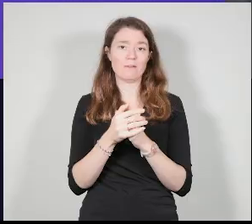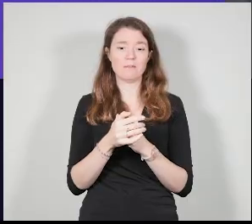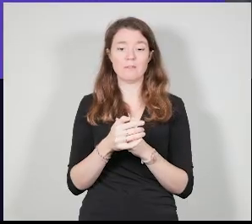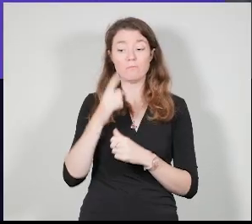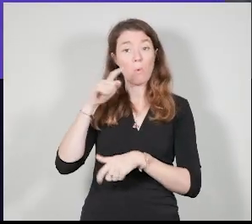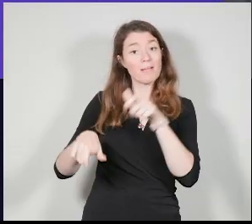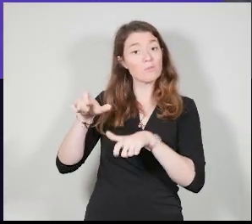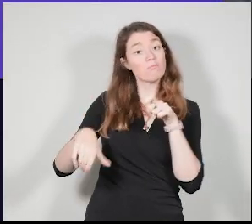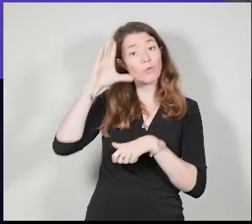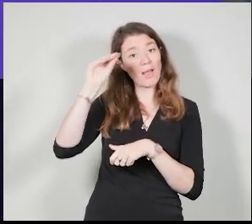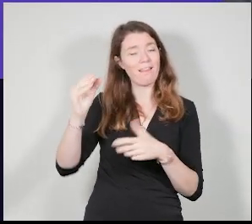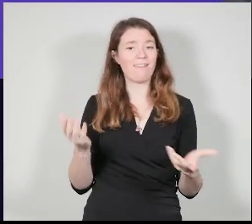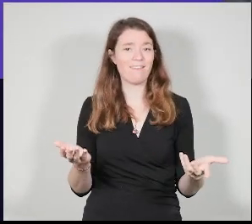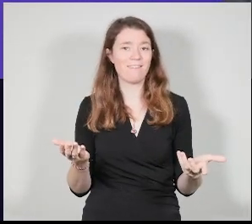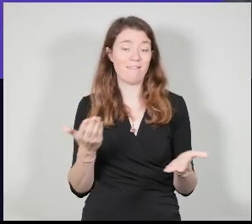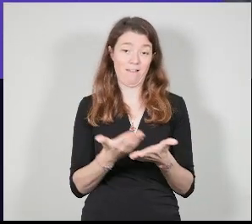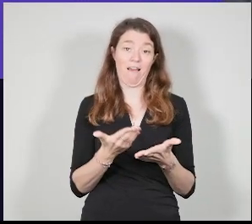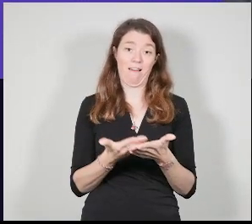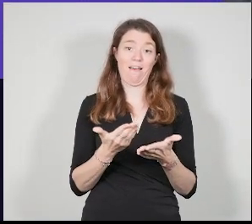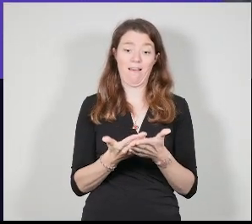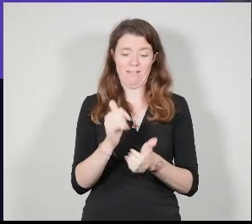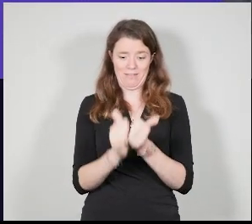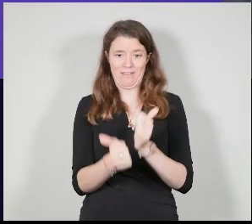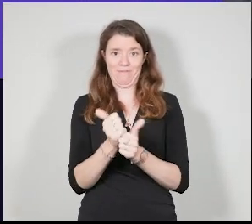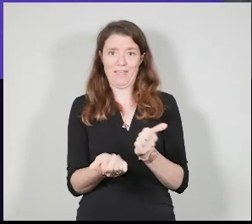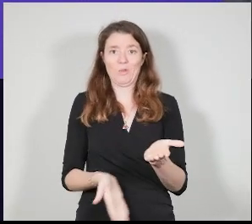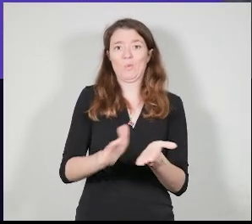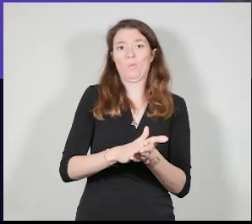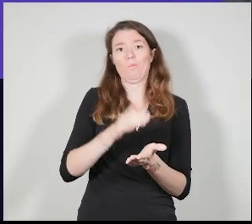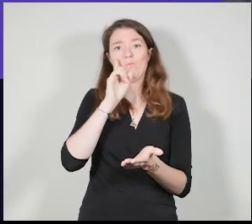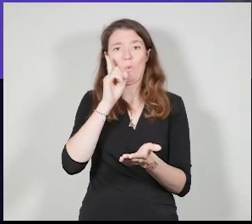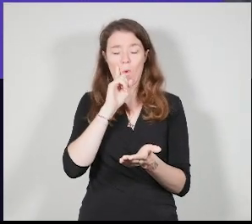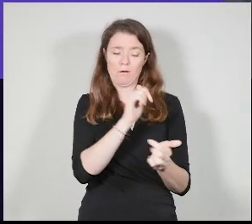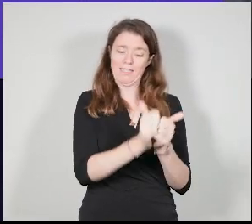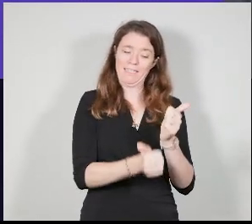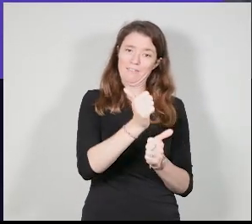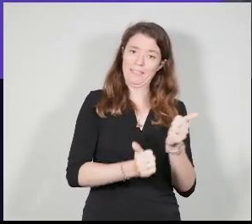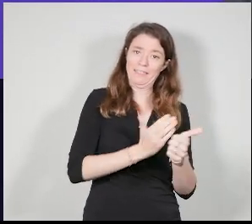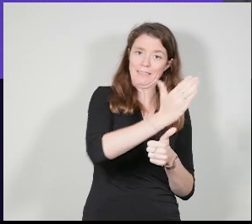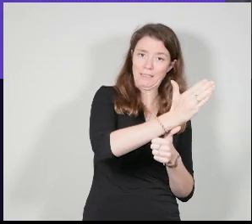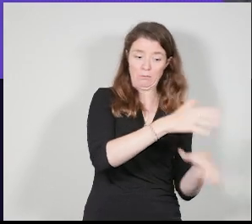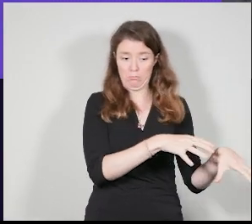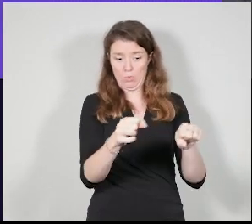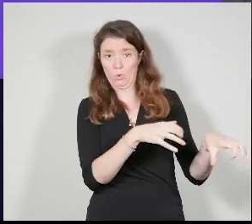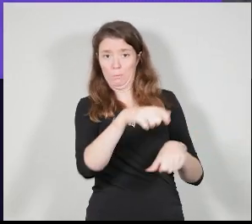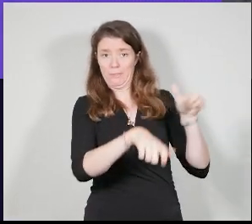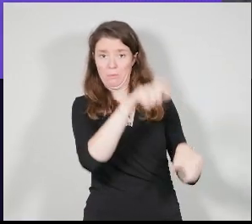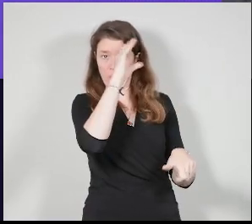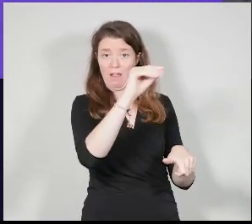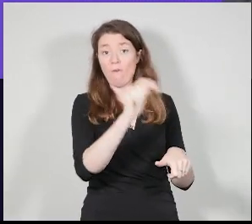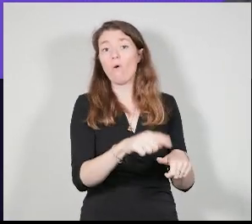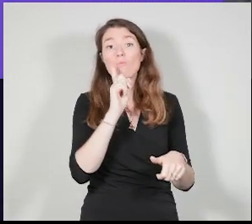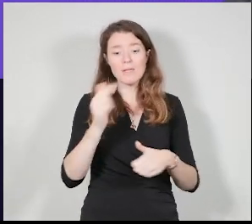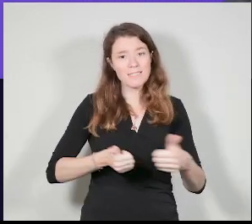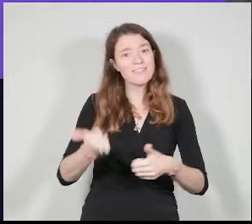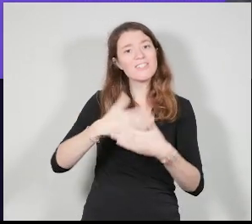professionnels. Et là on a un double défi, c'est-à-dire qu'il y a un défi de recrutement. On a quand même des services